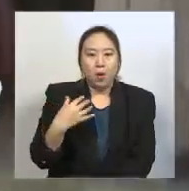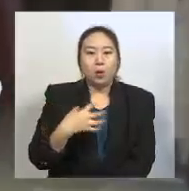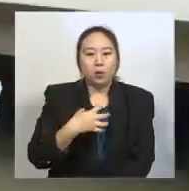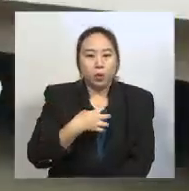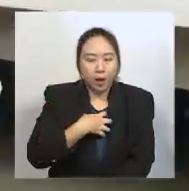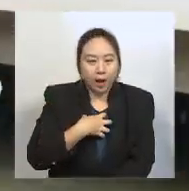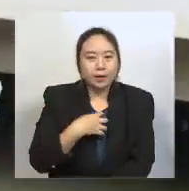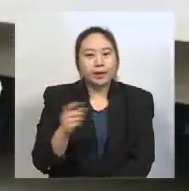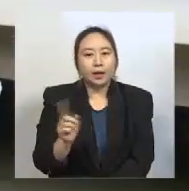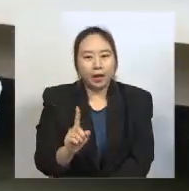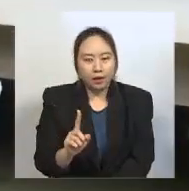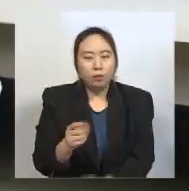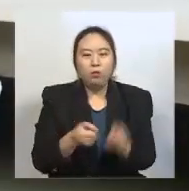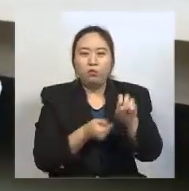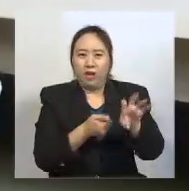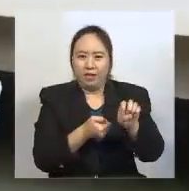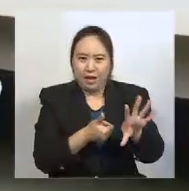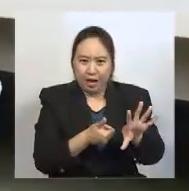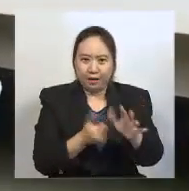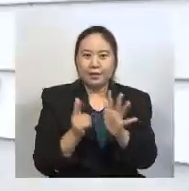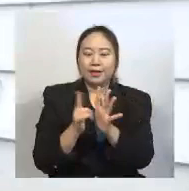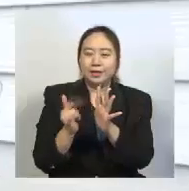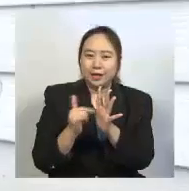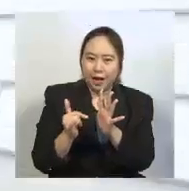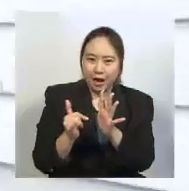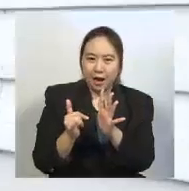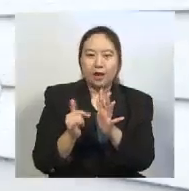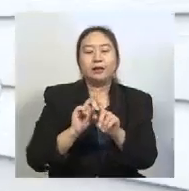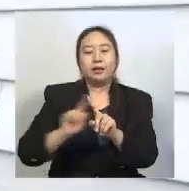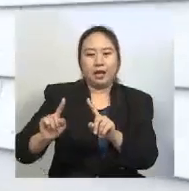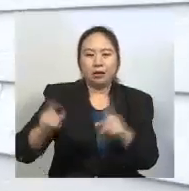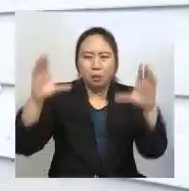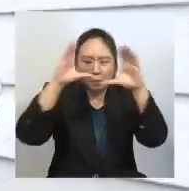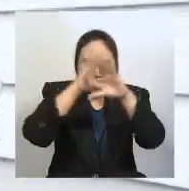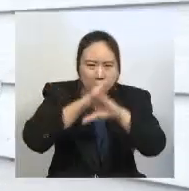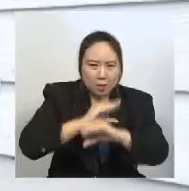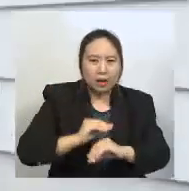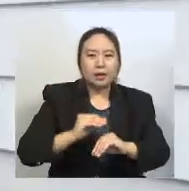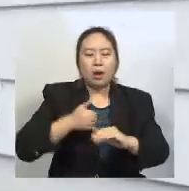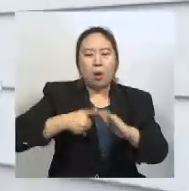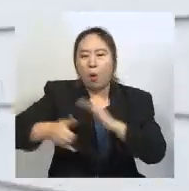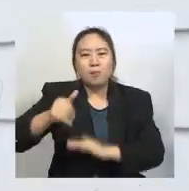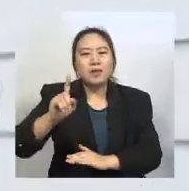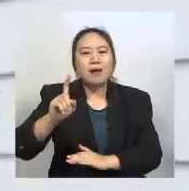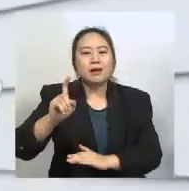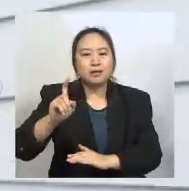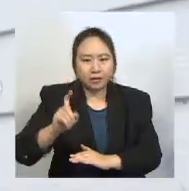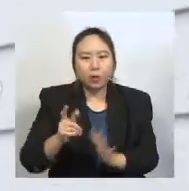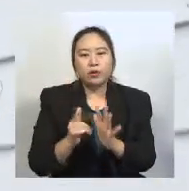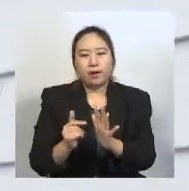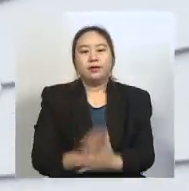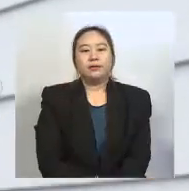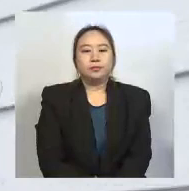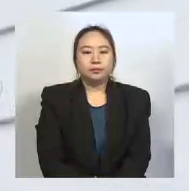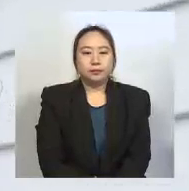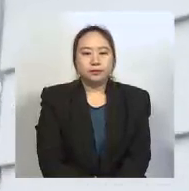ก็จำพวกไฟฉายพวกยาในยารักษาเบื้องต้นตอนกลางคืนที่เขาไม่สามารถออกมาในพื้นที่ได้ครับ ค่ะ